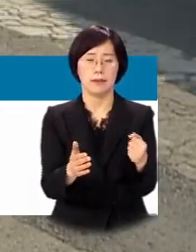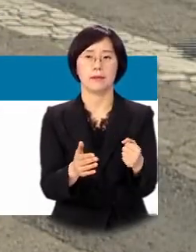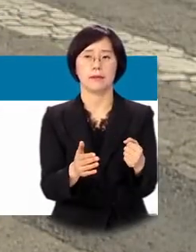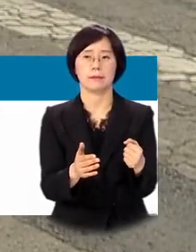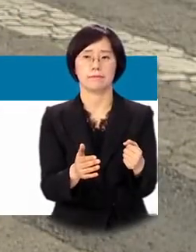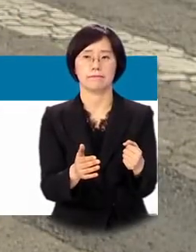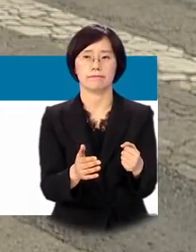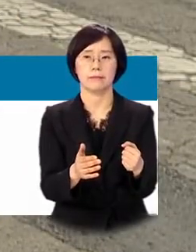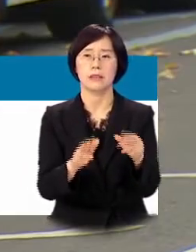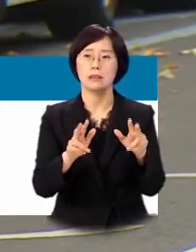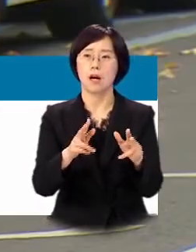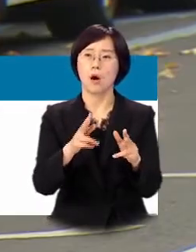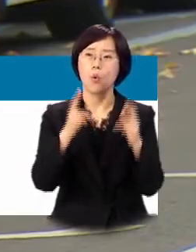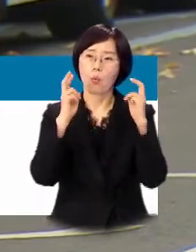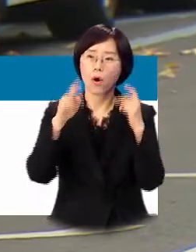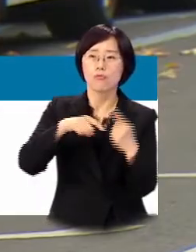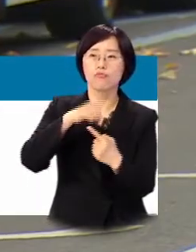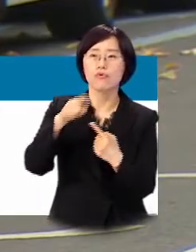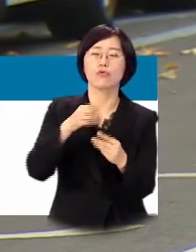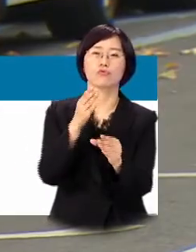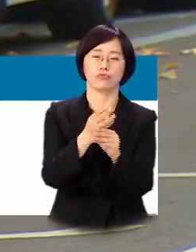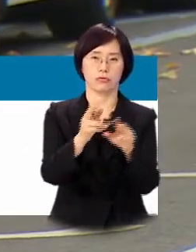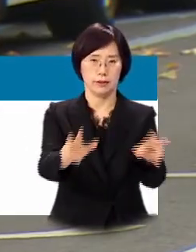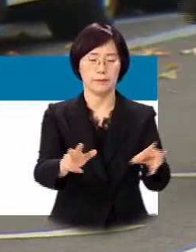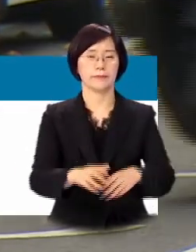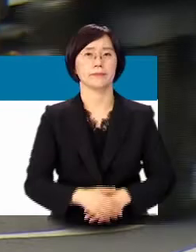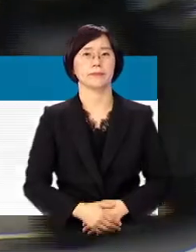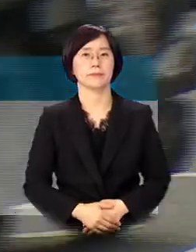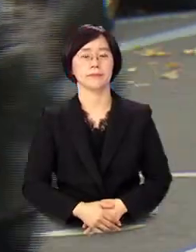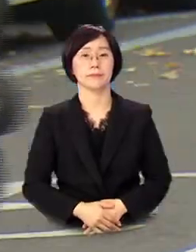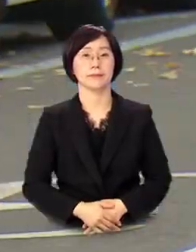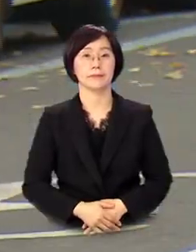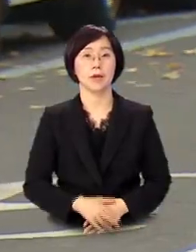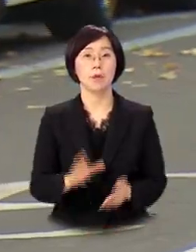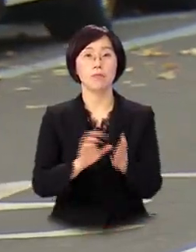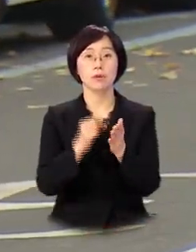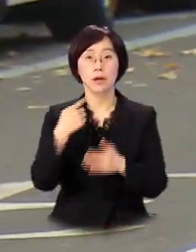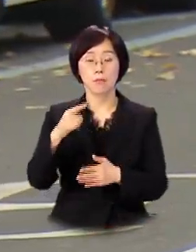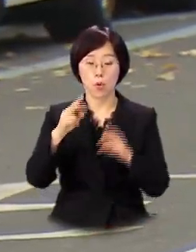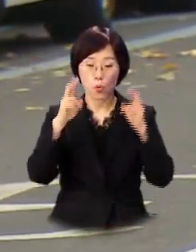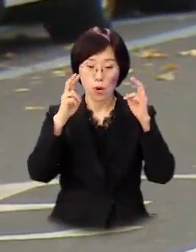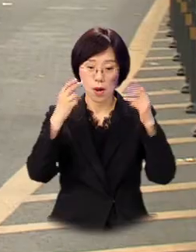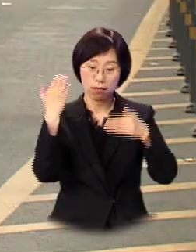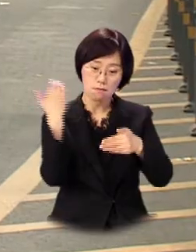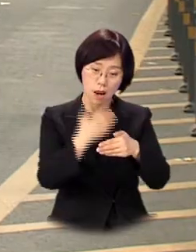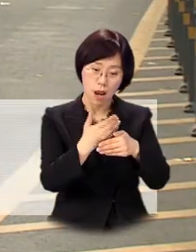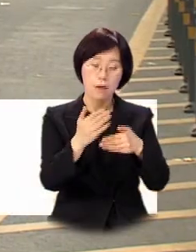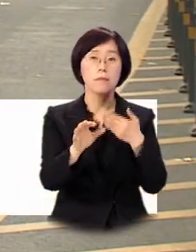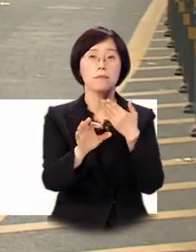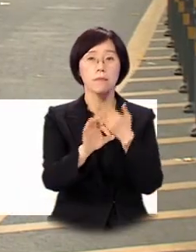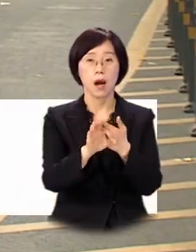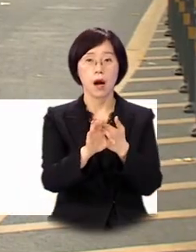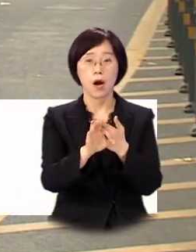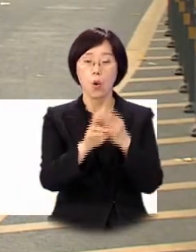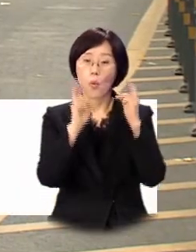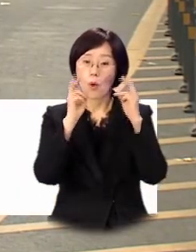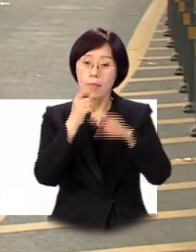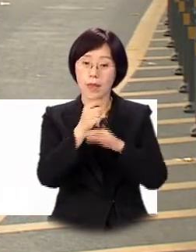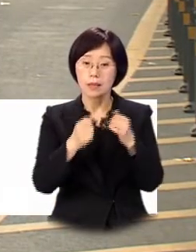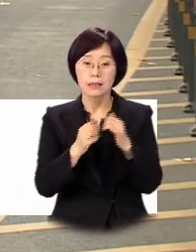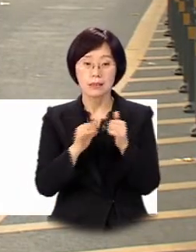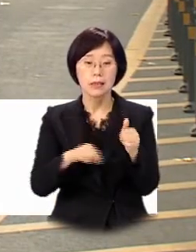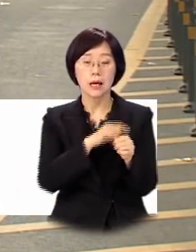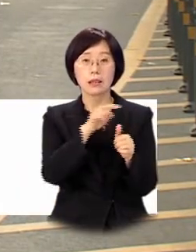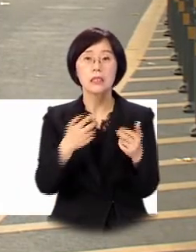상태에서 지금 법인 체제로 운영을 하고 있는 상태입니다. 문제는 회사가 문을 닫게 되면 법인 소속